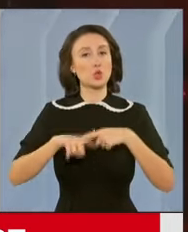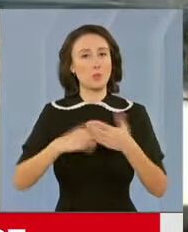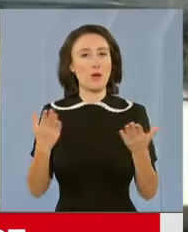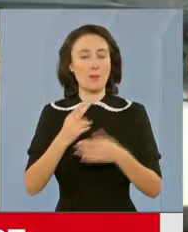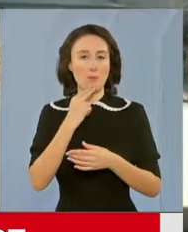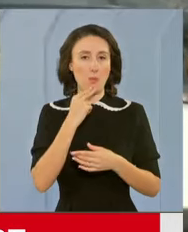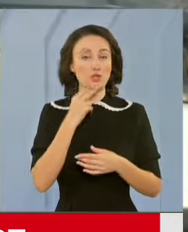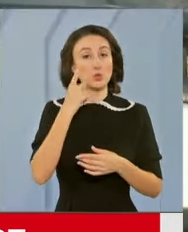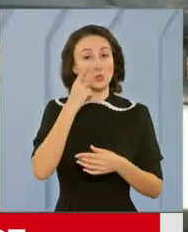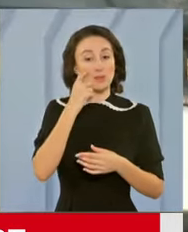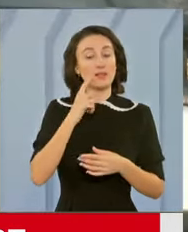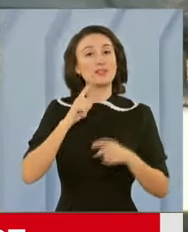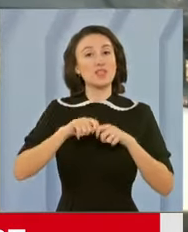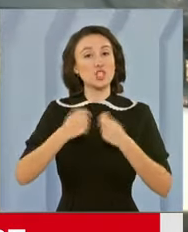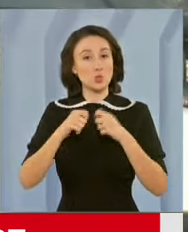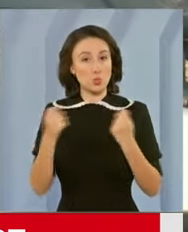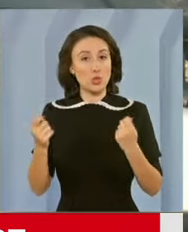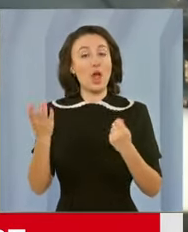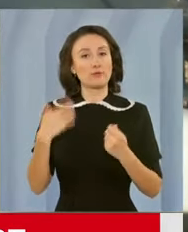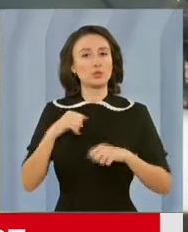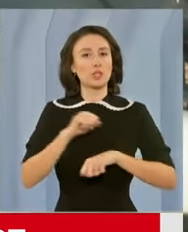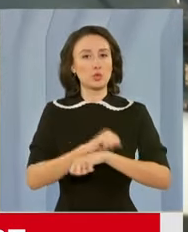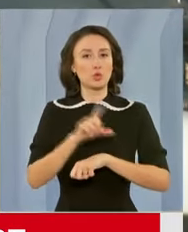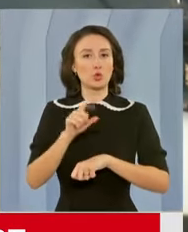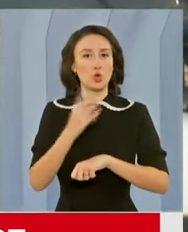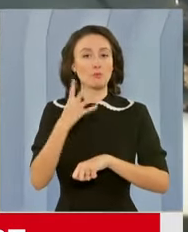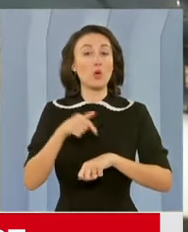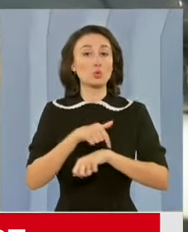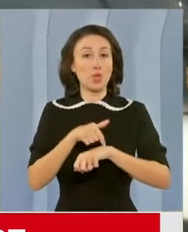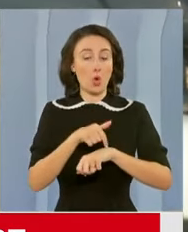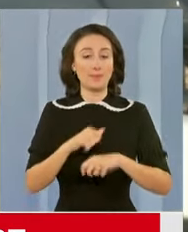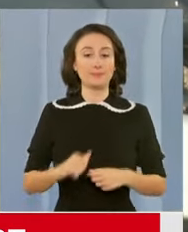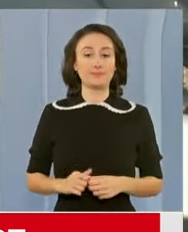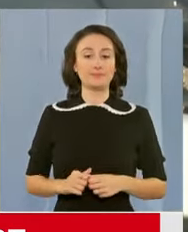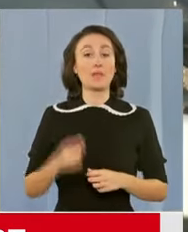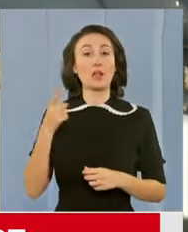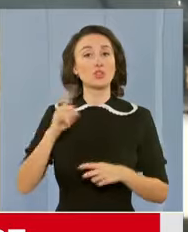cărora polițistul suspectat de distrugere a fost reținut pentru 24 de ore.